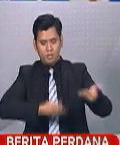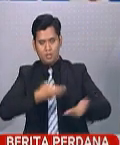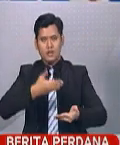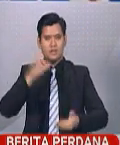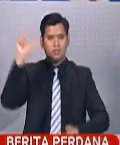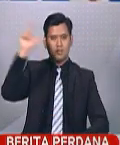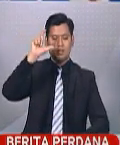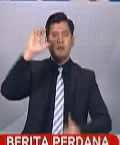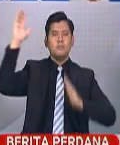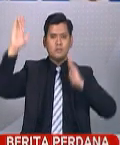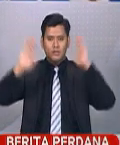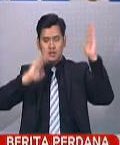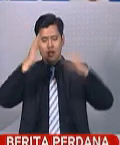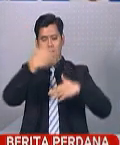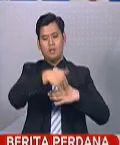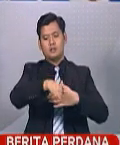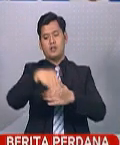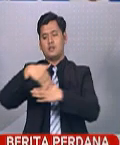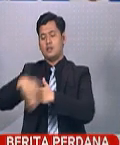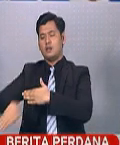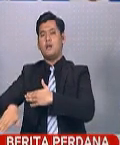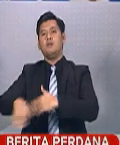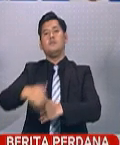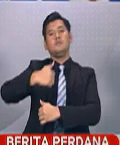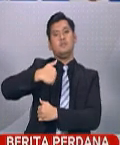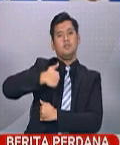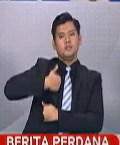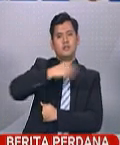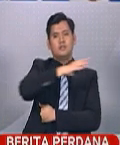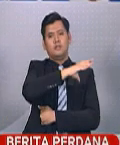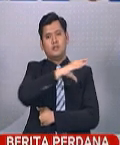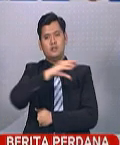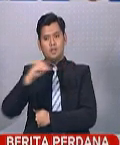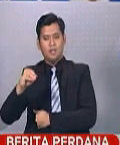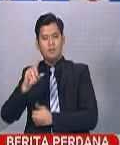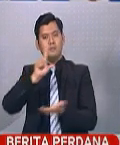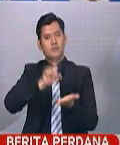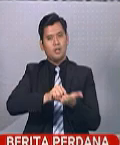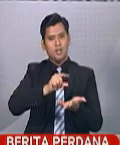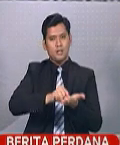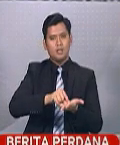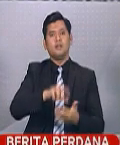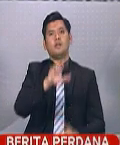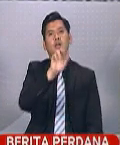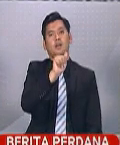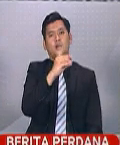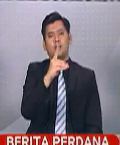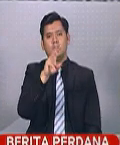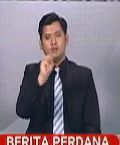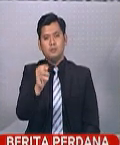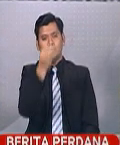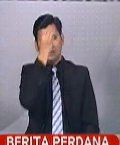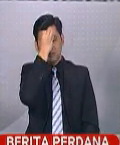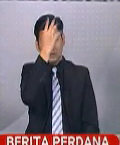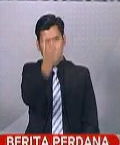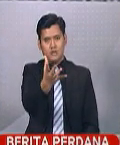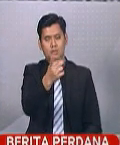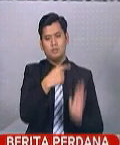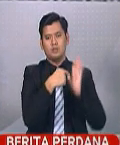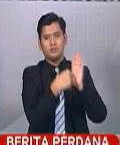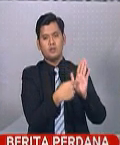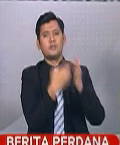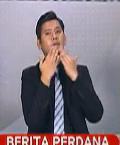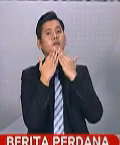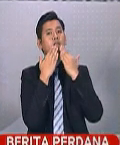kepada Kakitangan Kesihatan, PDRM dan pengamal media. Menurut Adam, apa yang dilakukannya adalah sebagai tanda